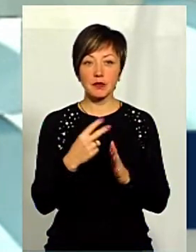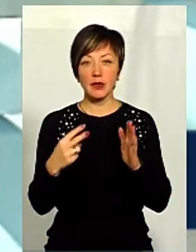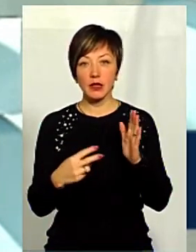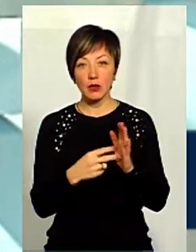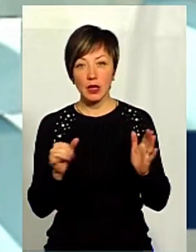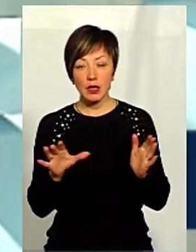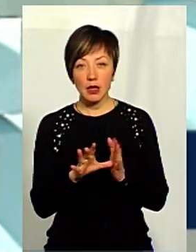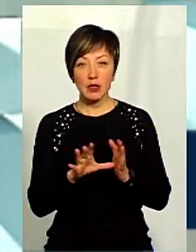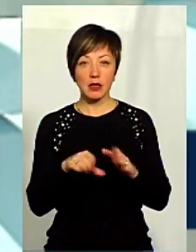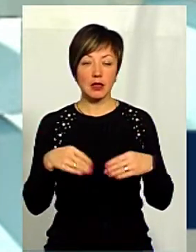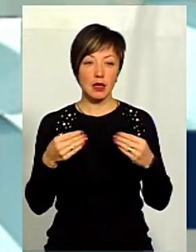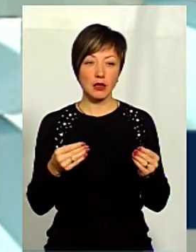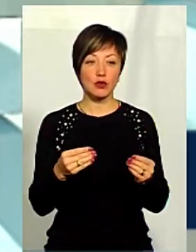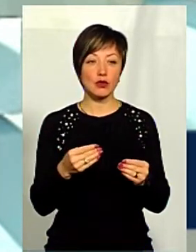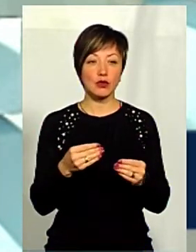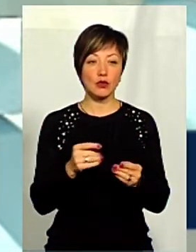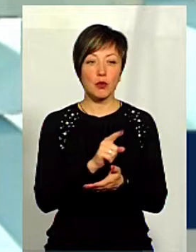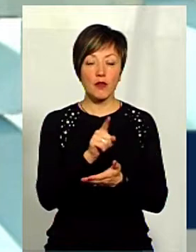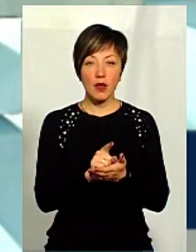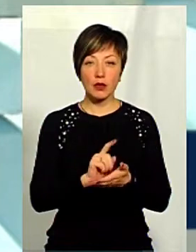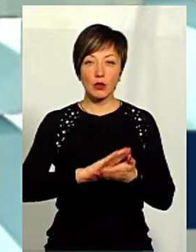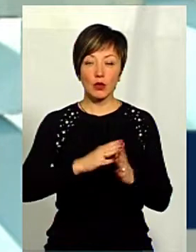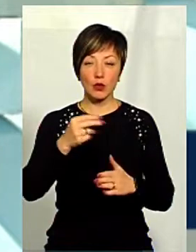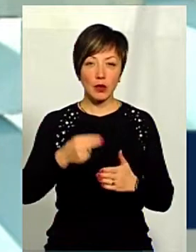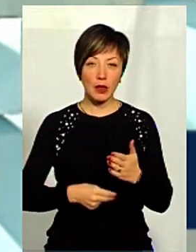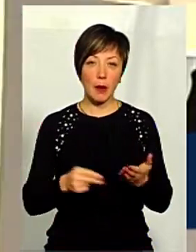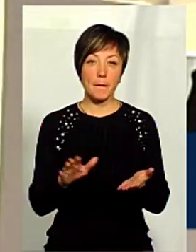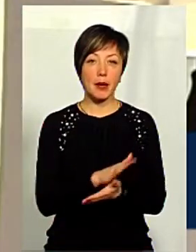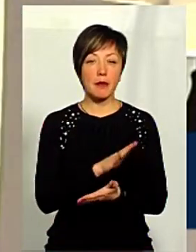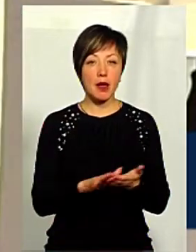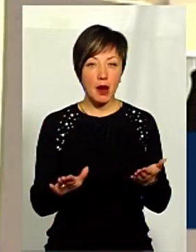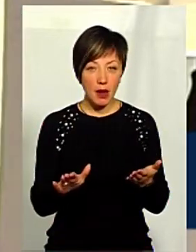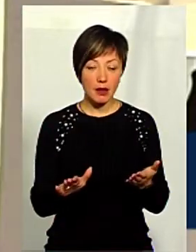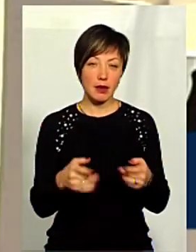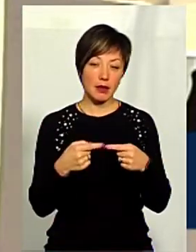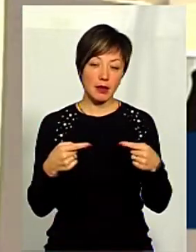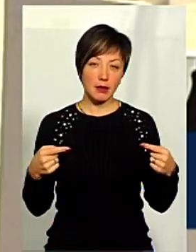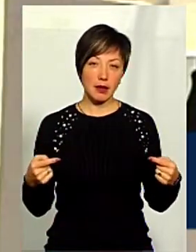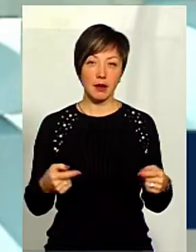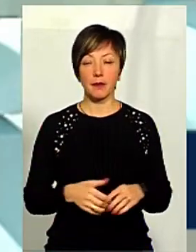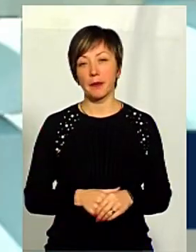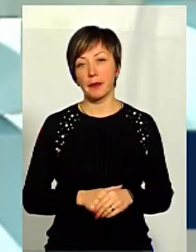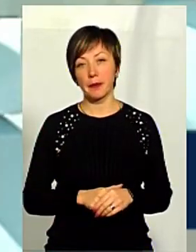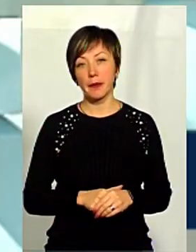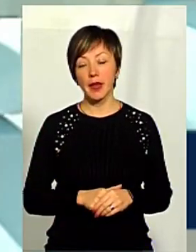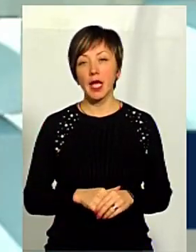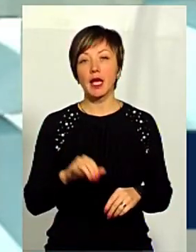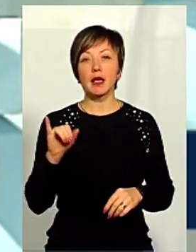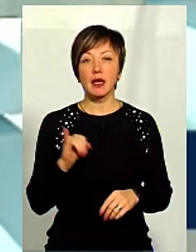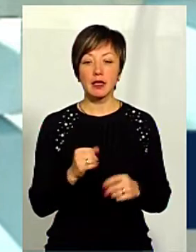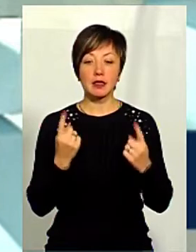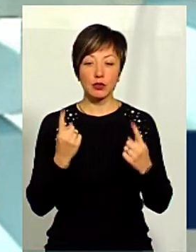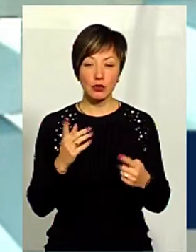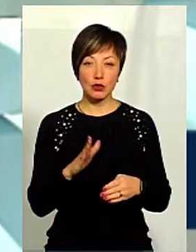мережі, надає, зобов'язує укласти угоди, наприклад, на прибирання організатору і так далі. Тобто і